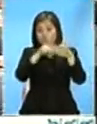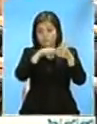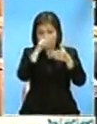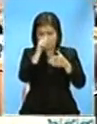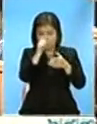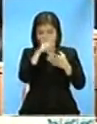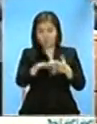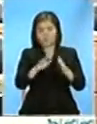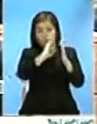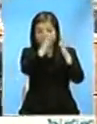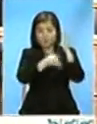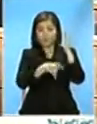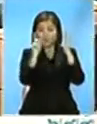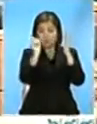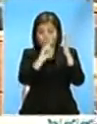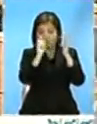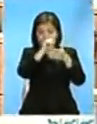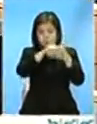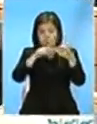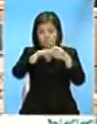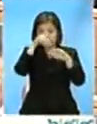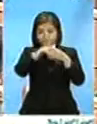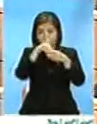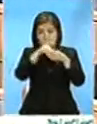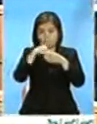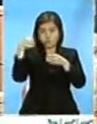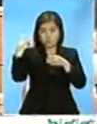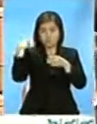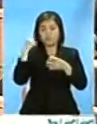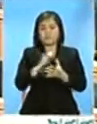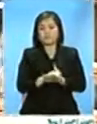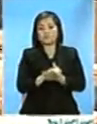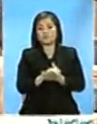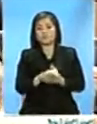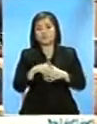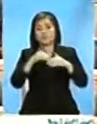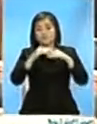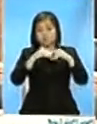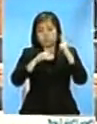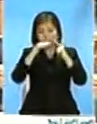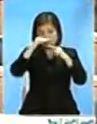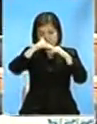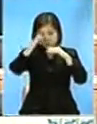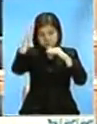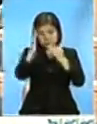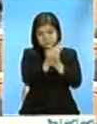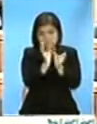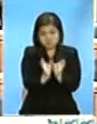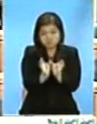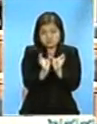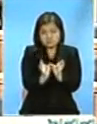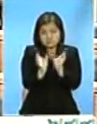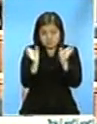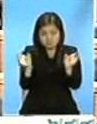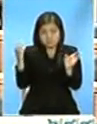จังหวัดใดมีการเลือกตั้งสมาชิกสภาผู้แทนราษฎรซึ่งท่านก็ต้องเปลี่ยนเป็นสวถูกไหมครับได้เกิน1คนให้แบ่งเขตจังหวัดออกเป็นเขตเลือกตั้ง